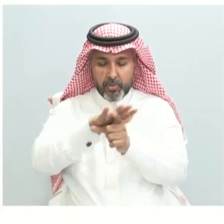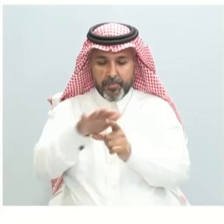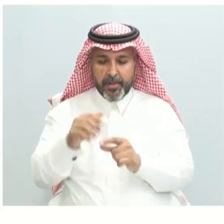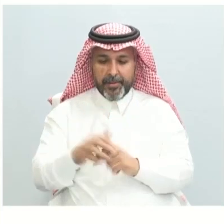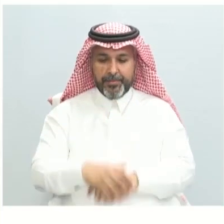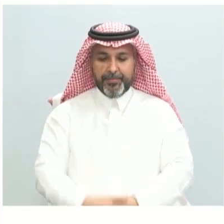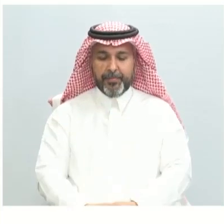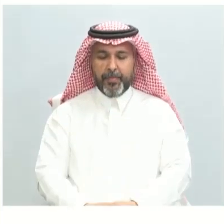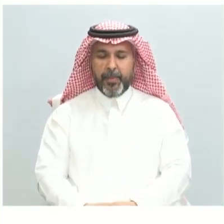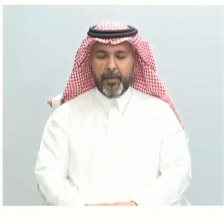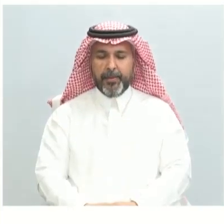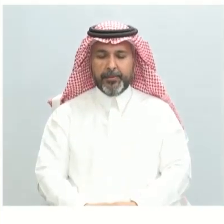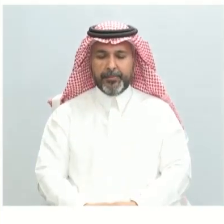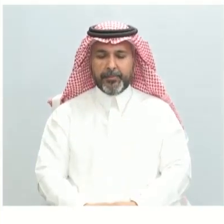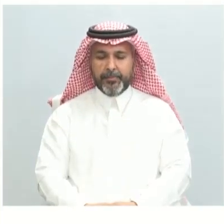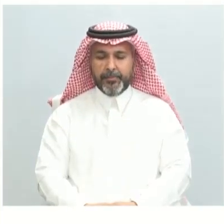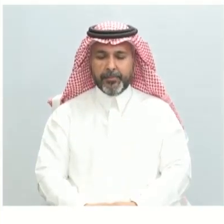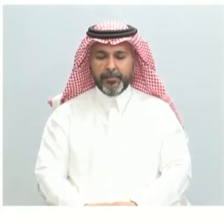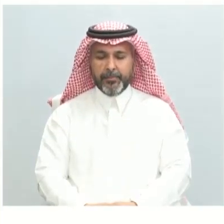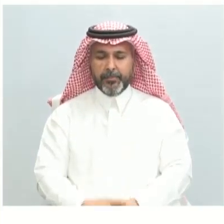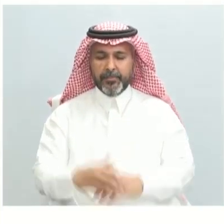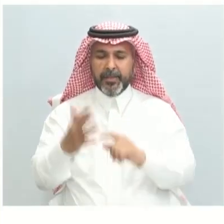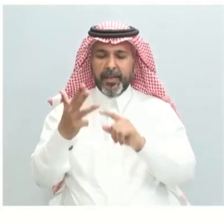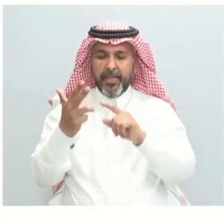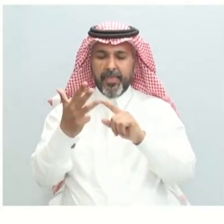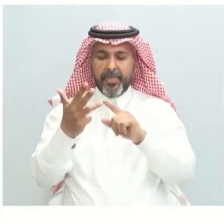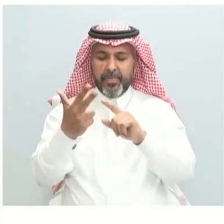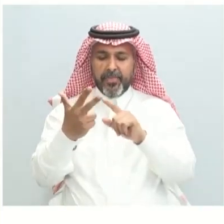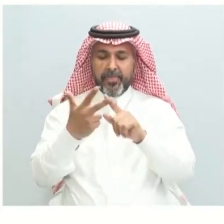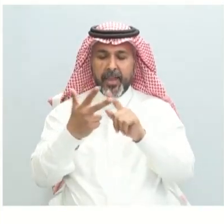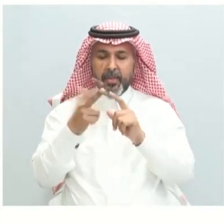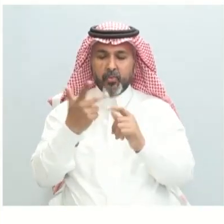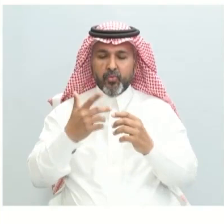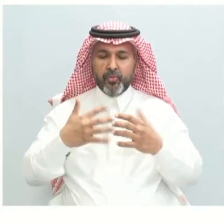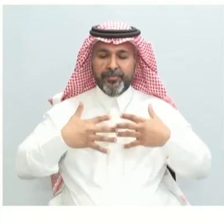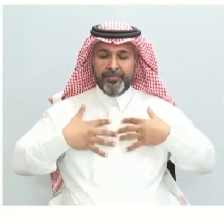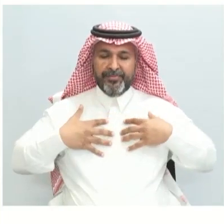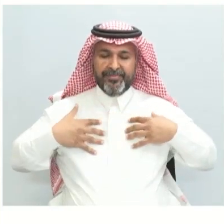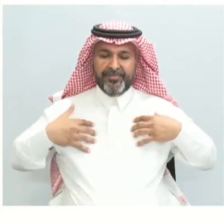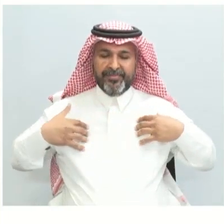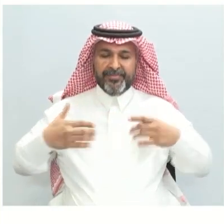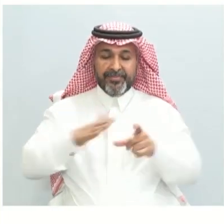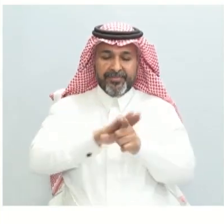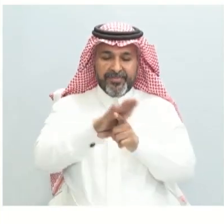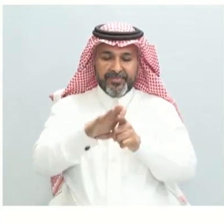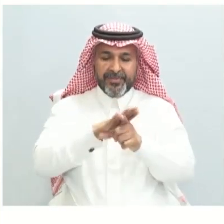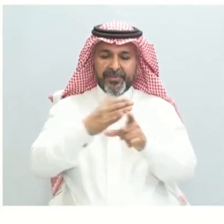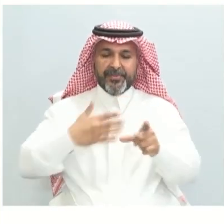اداء الواجبات والمسؤوليات الوطنيه ثلاثه الاعتزاز بالوطن